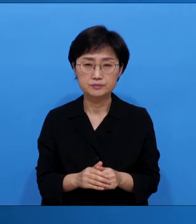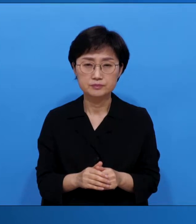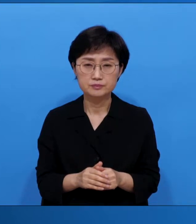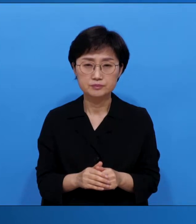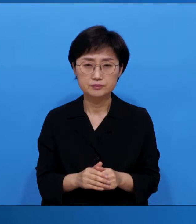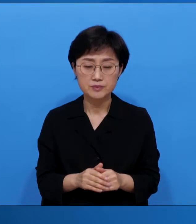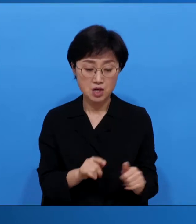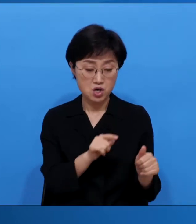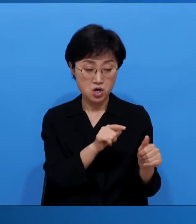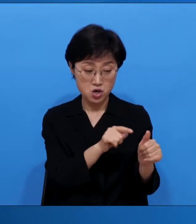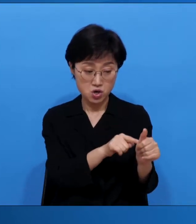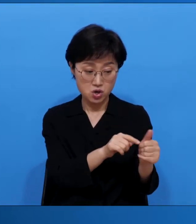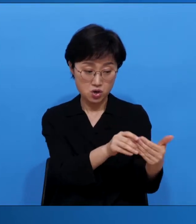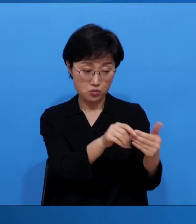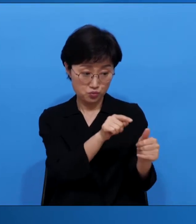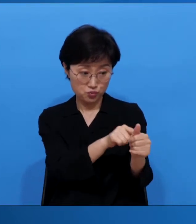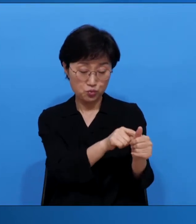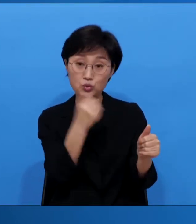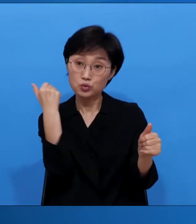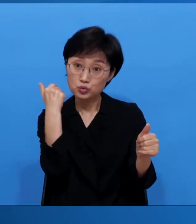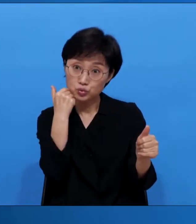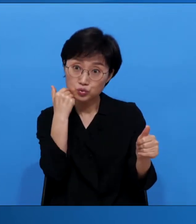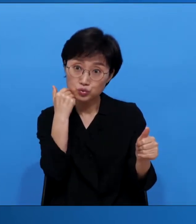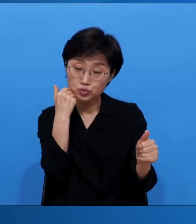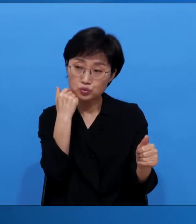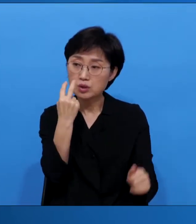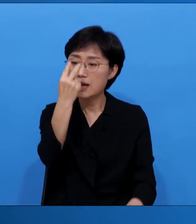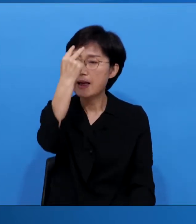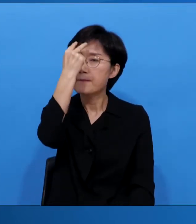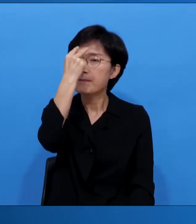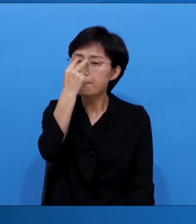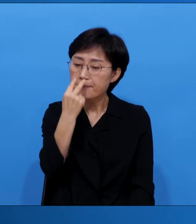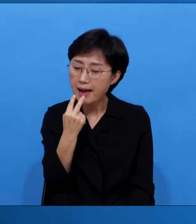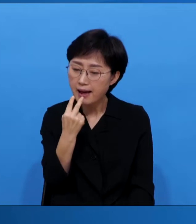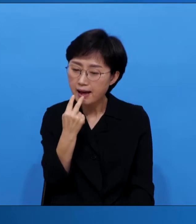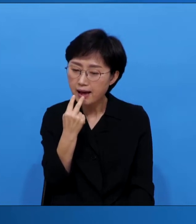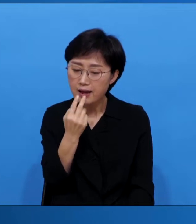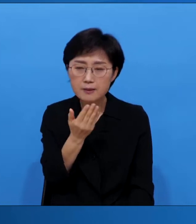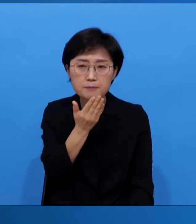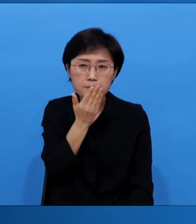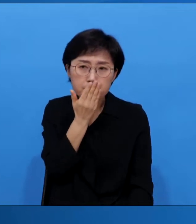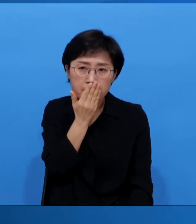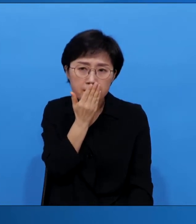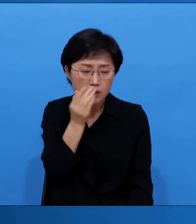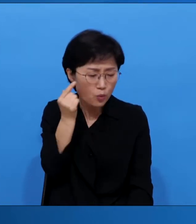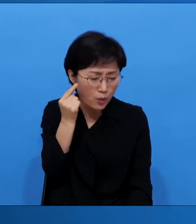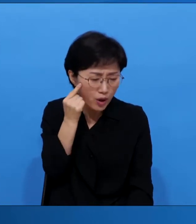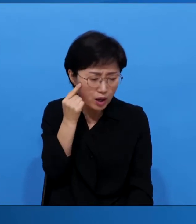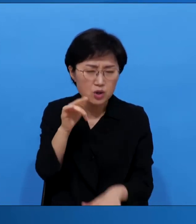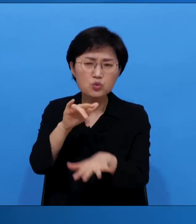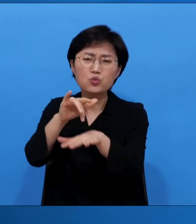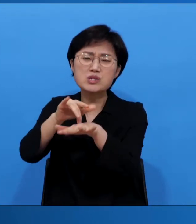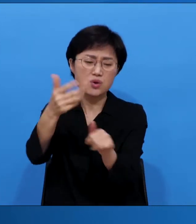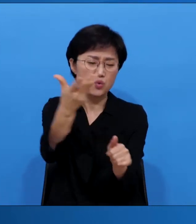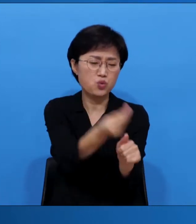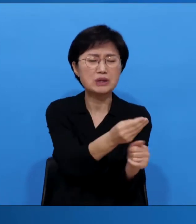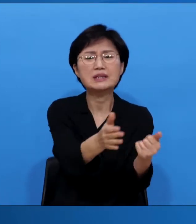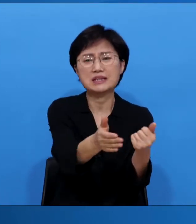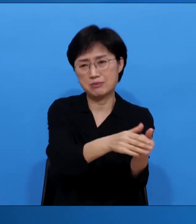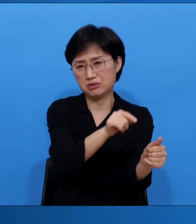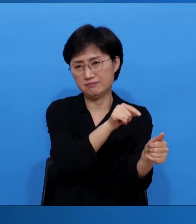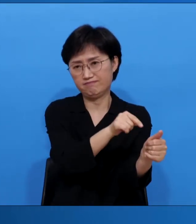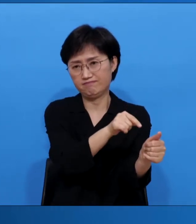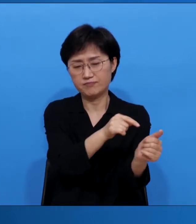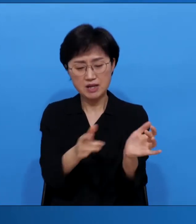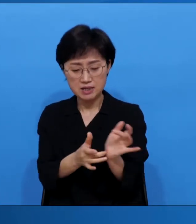눈도 보이지 않고 들리지도 않고 귀신 들린 자를 예수님이 고친 겁니다. And we see in today's passage that there's a demon-possessed person who